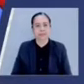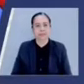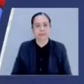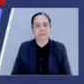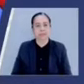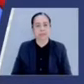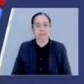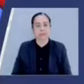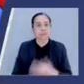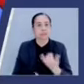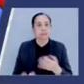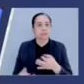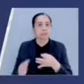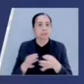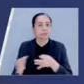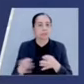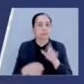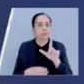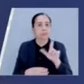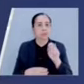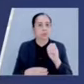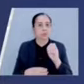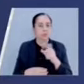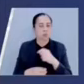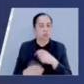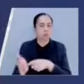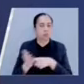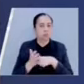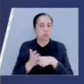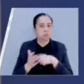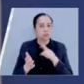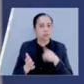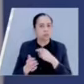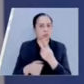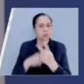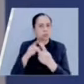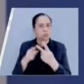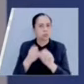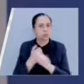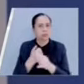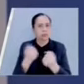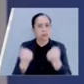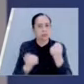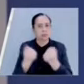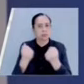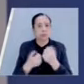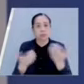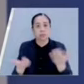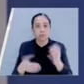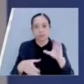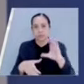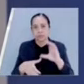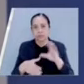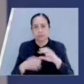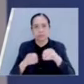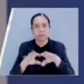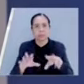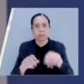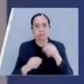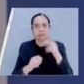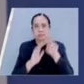Pinagpapaliwanag na ng LTO at LTFRV ang dalawang jeepney driver sa Caloocan na viral ngayon